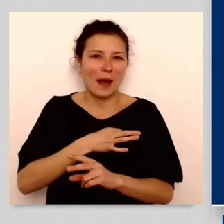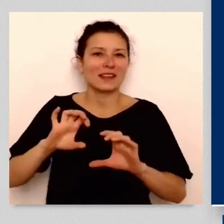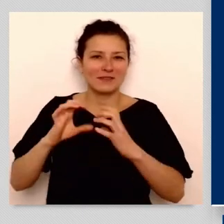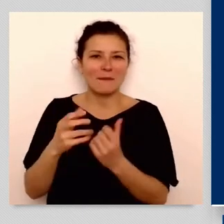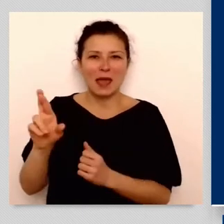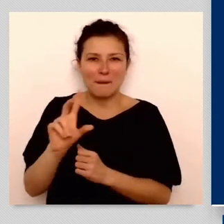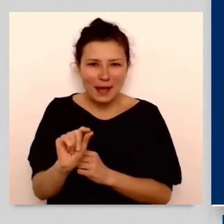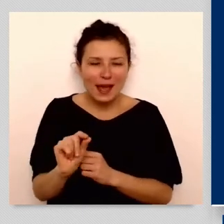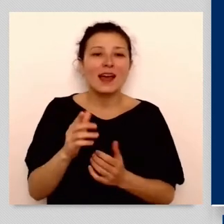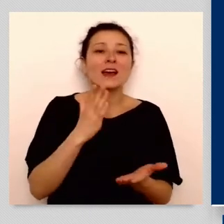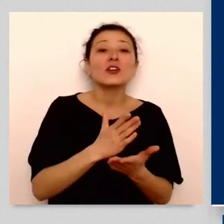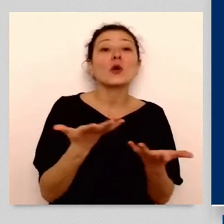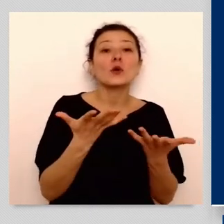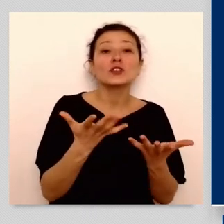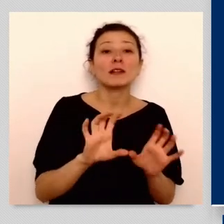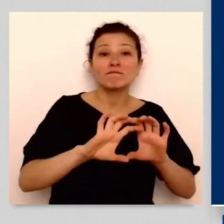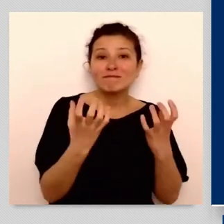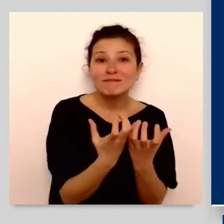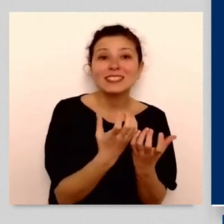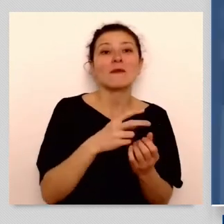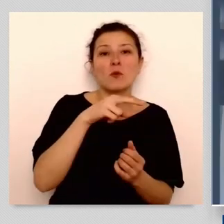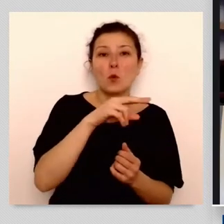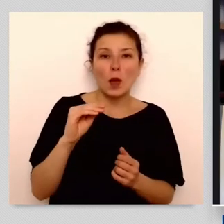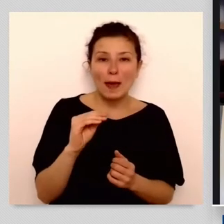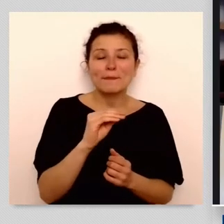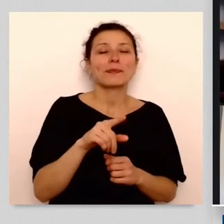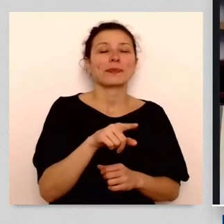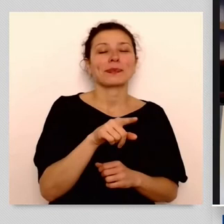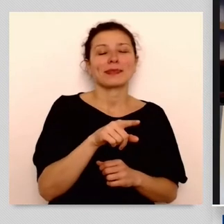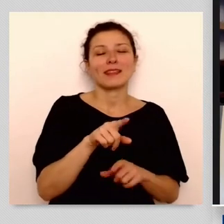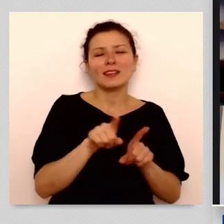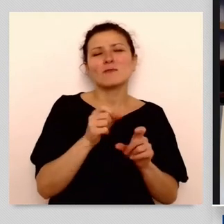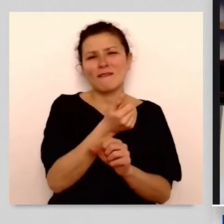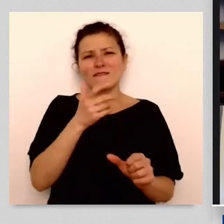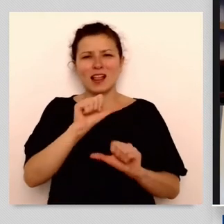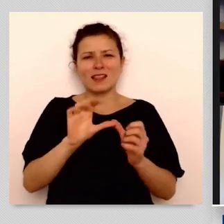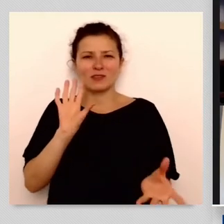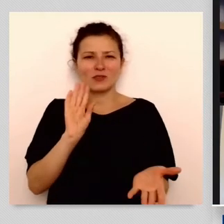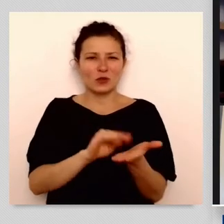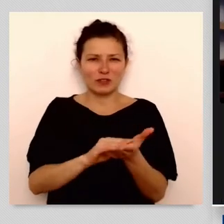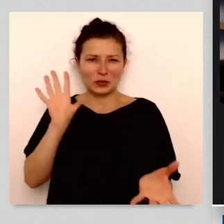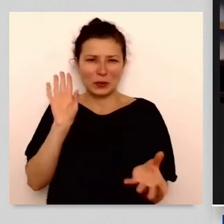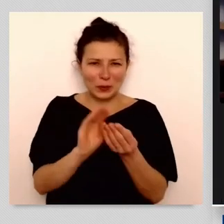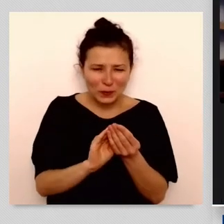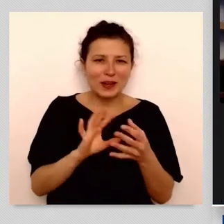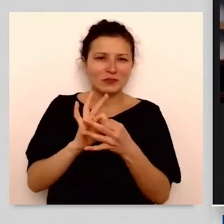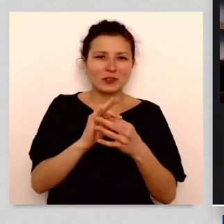Europejskim, też ma wieloletnie doświadczenie, no, związane chociażby z wcześniejszym etapem transformacji